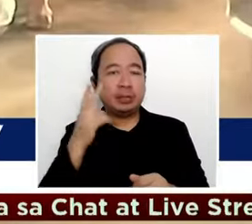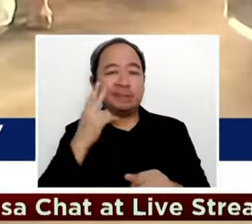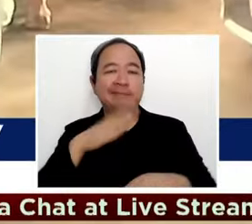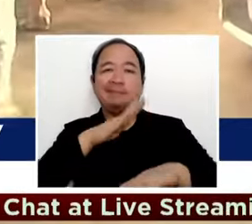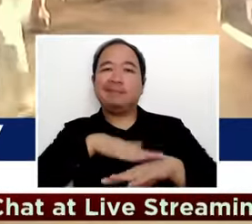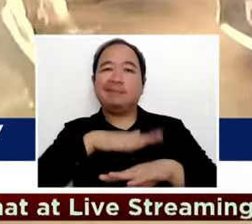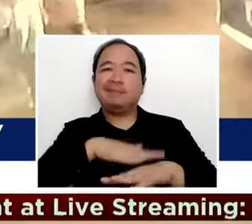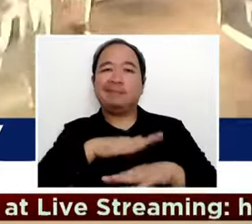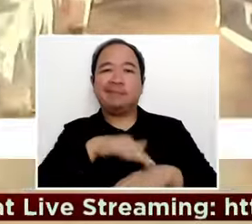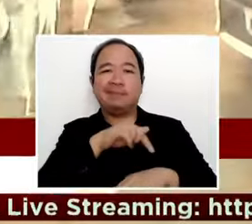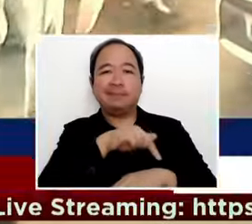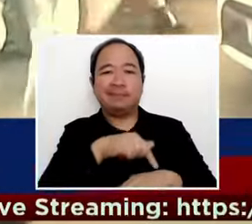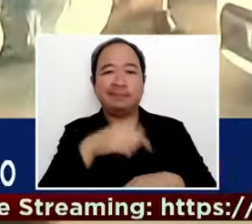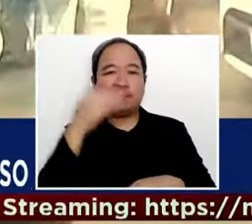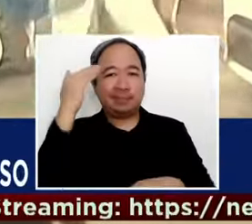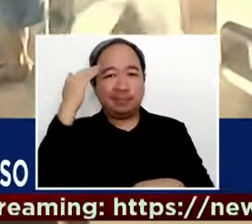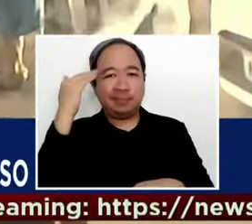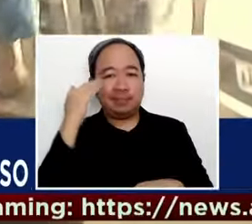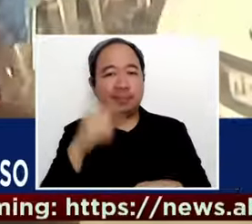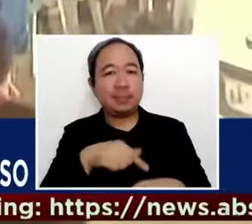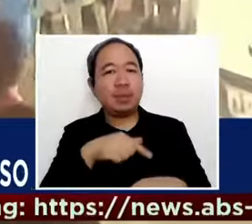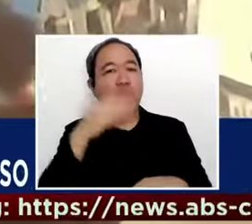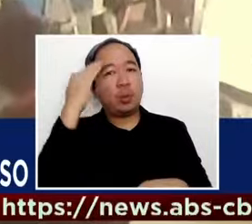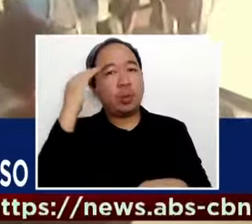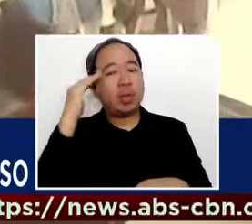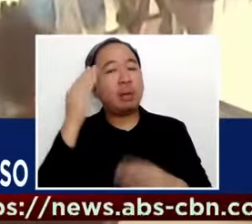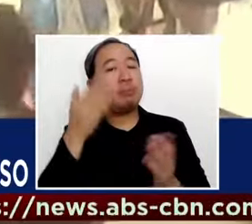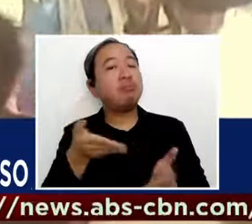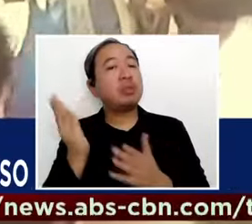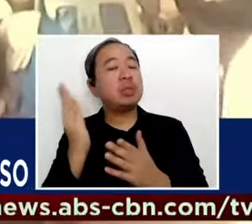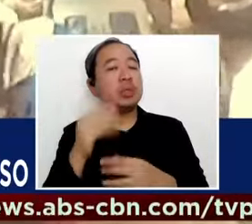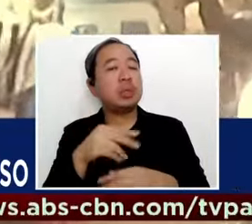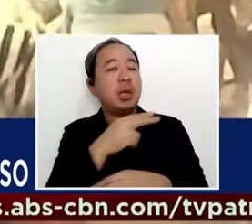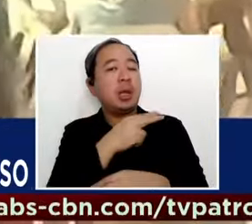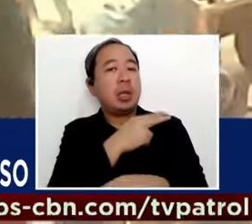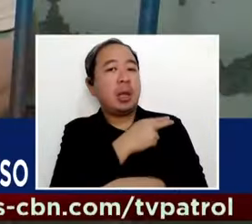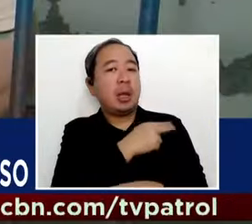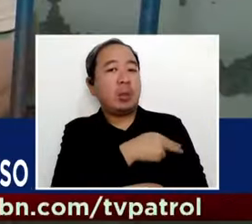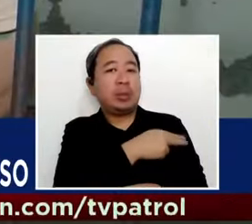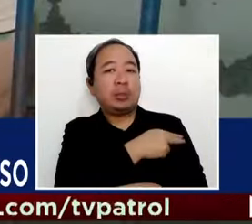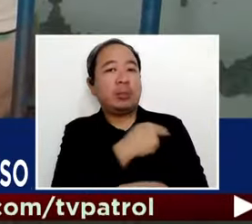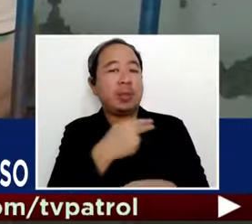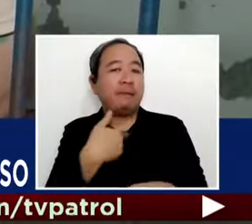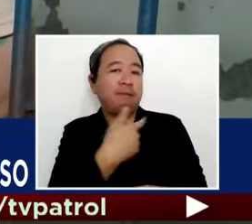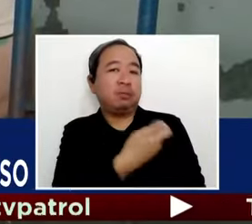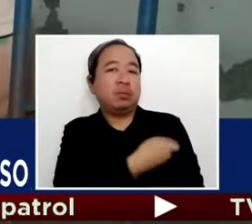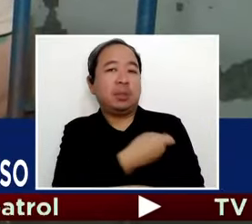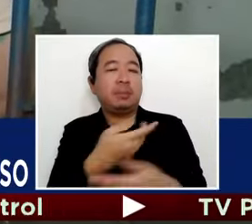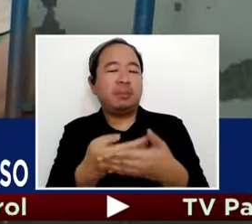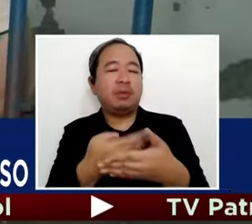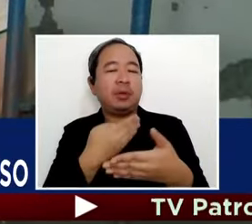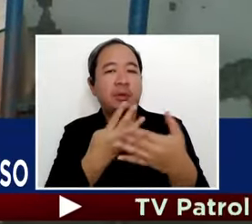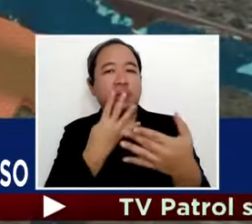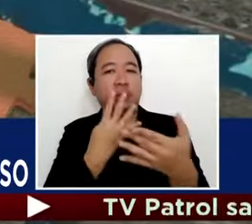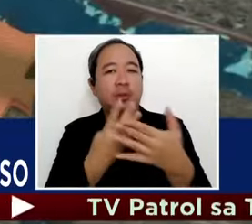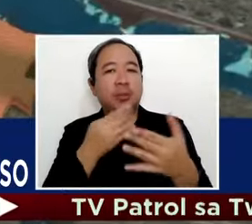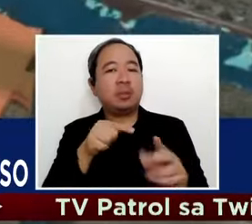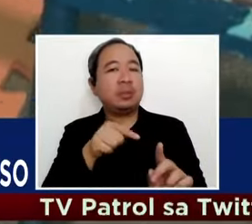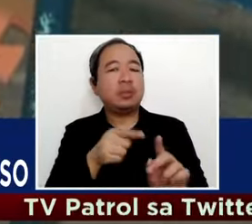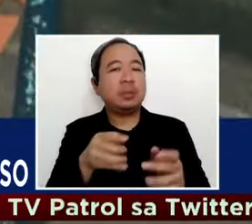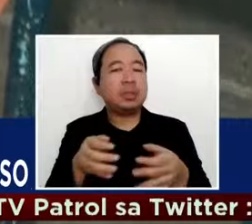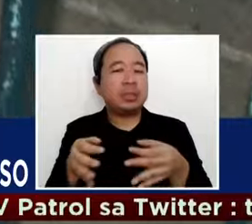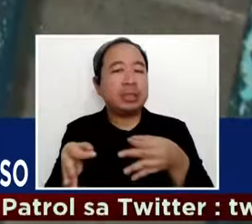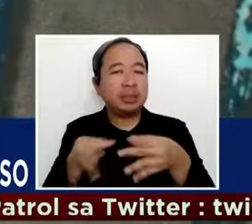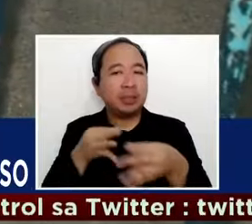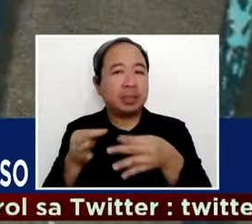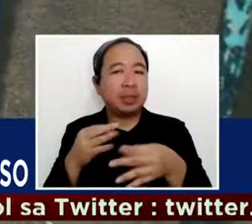natin. Dinala sa paggamutan ng Koreano at binigyan ng anti-rabies shot bago kinulong. Paliwanag niya, inatake umano siya ng